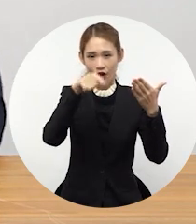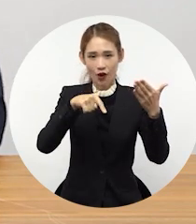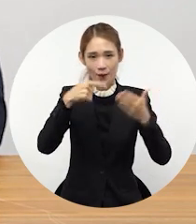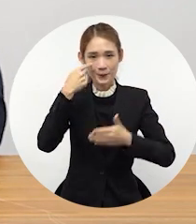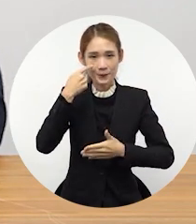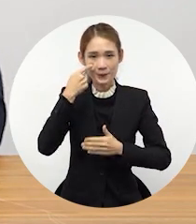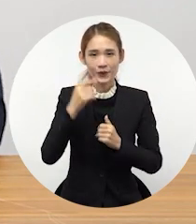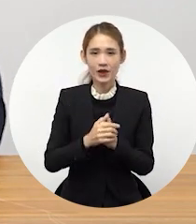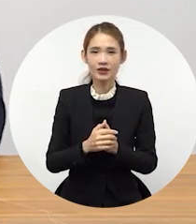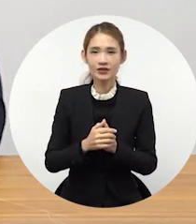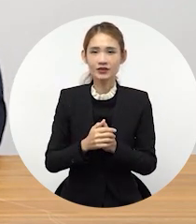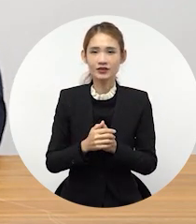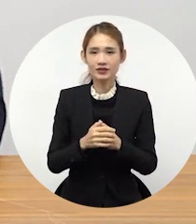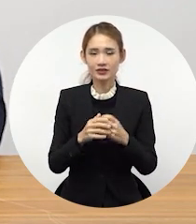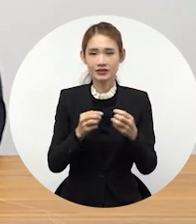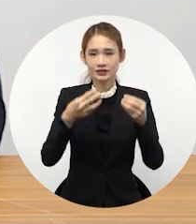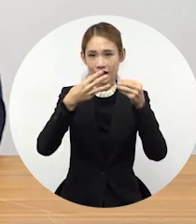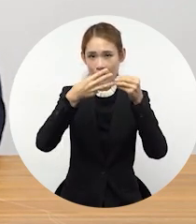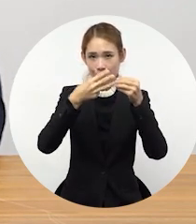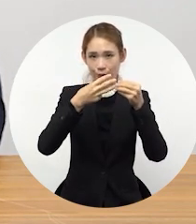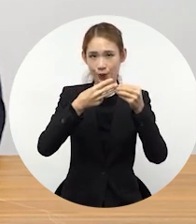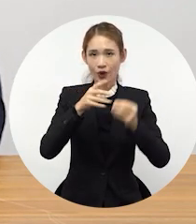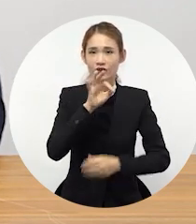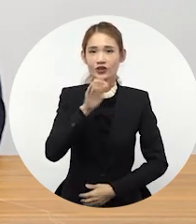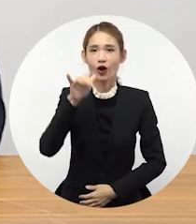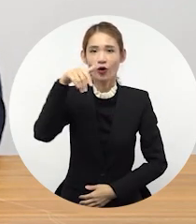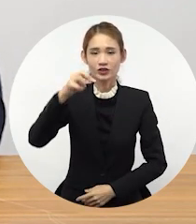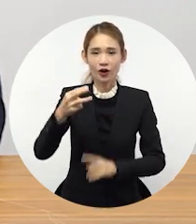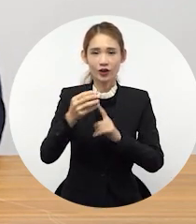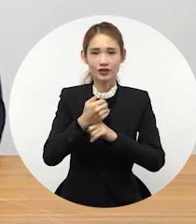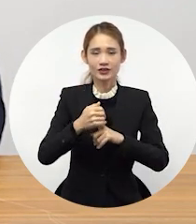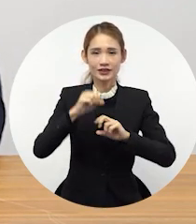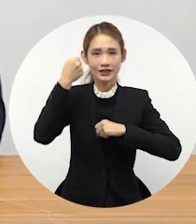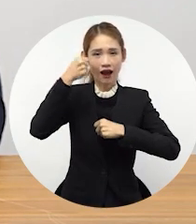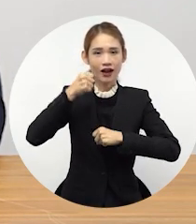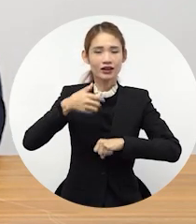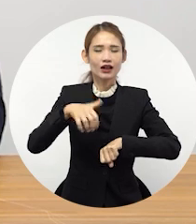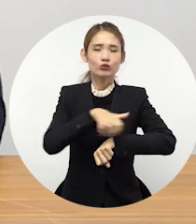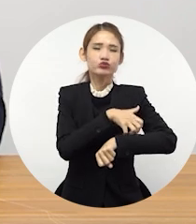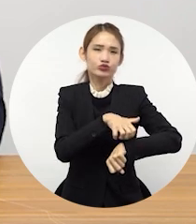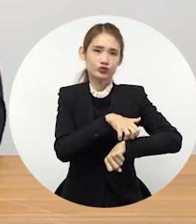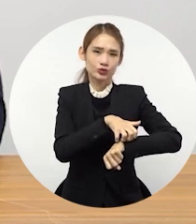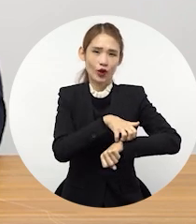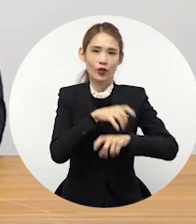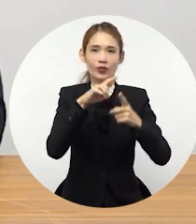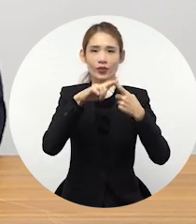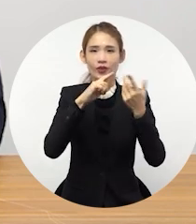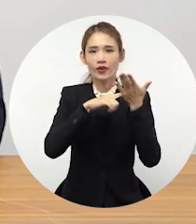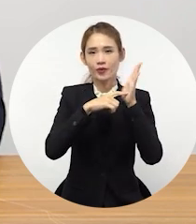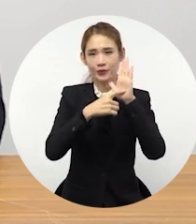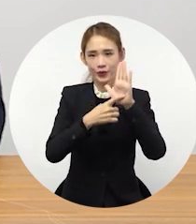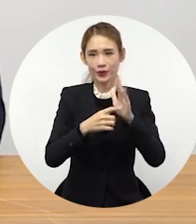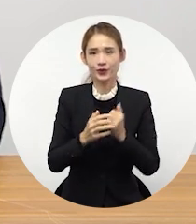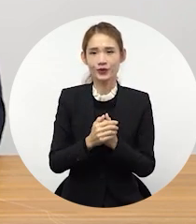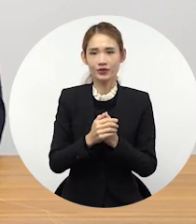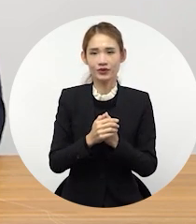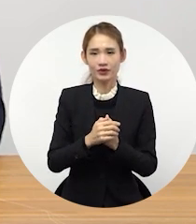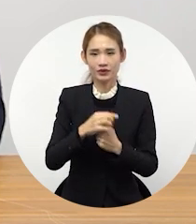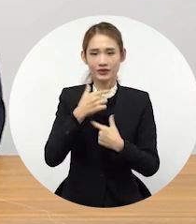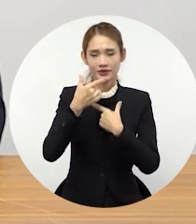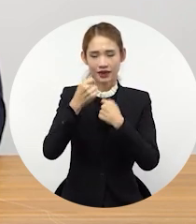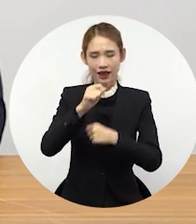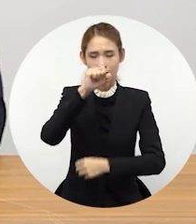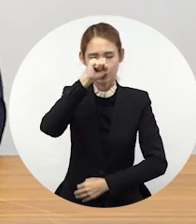정답을 한번 그러면 살펴볼게요. 네. 영철이는 다리가 불편하다. 자, 정답 속에는 불편하다라는 표현을 씁니다.